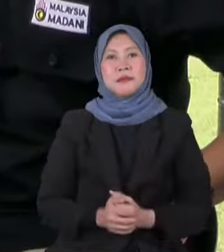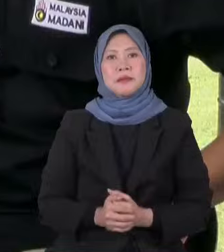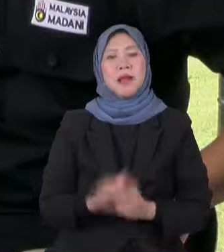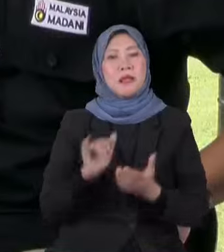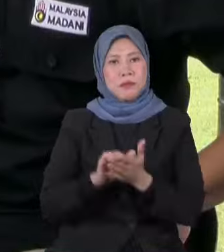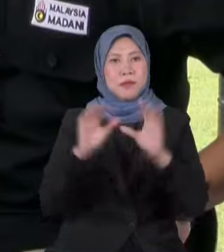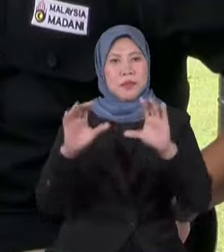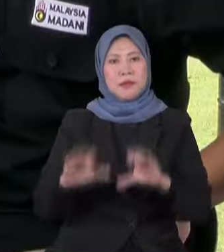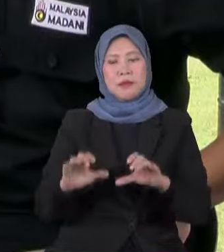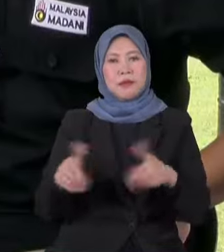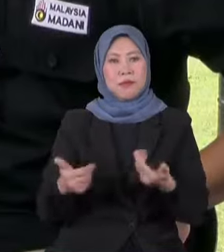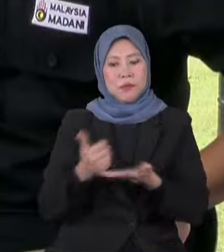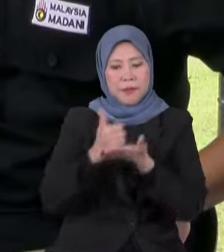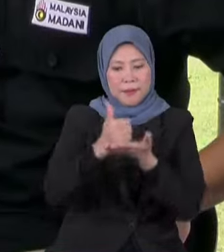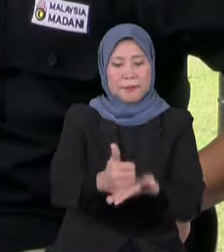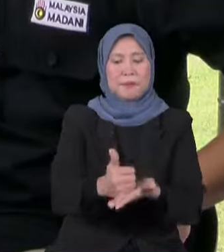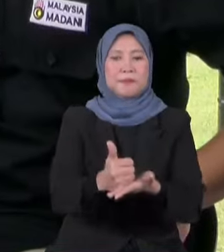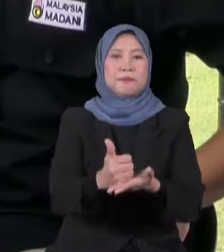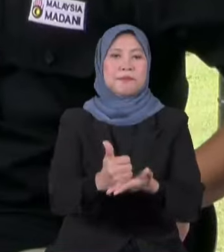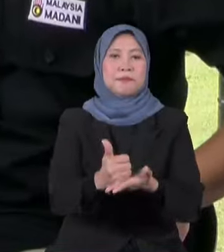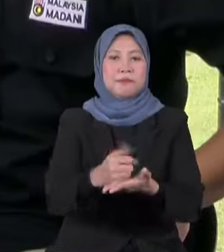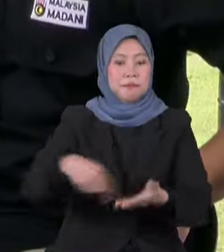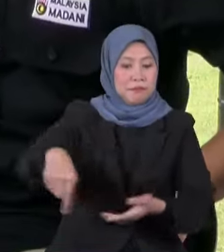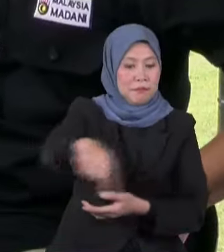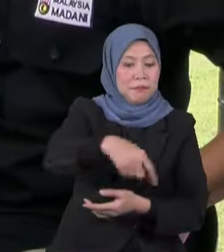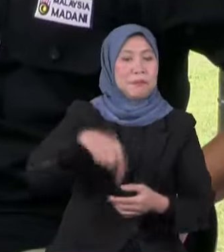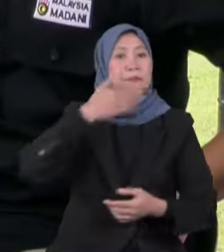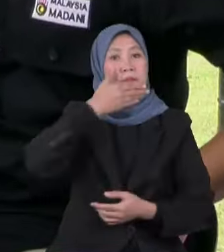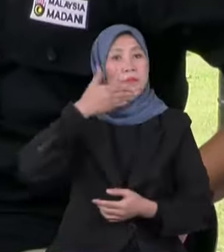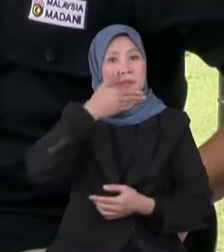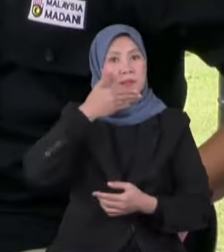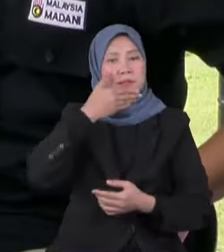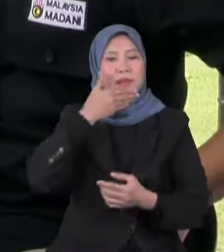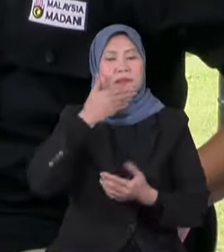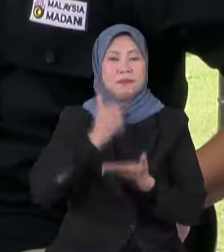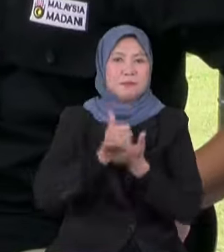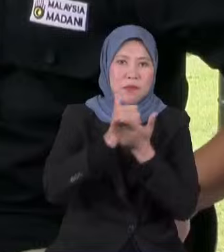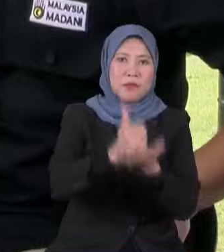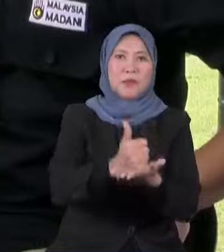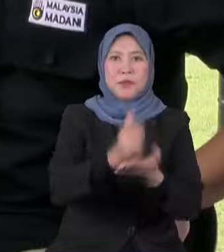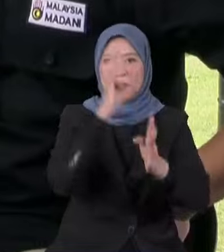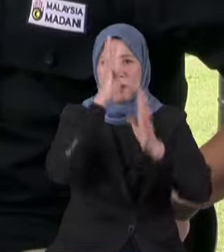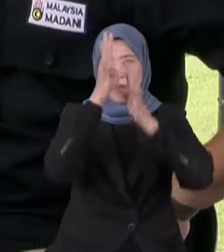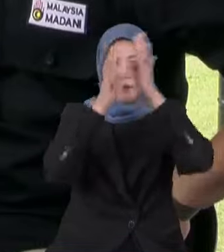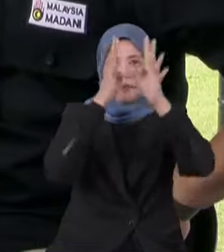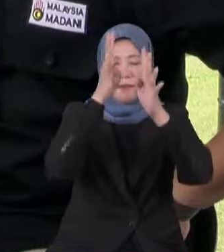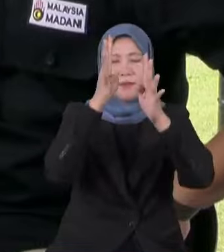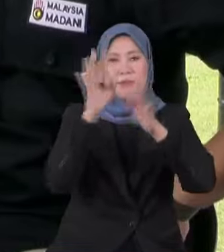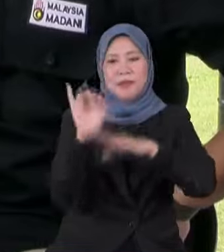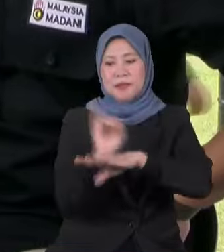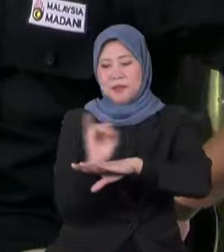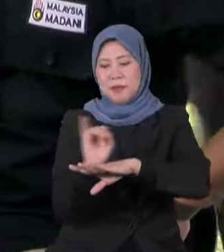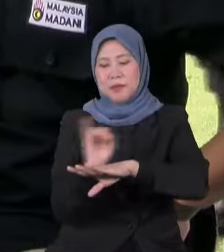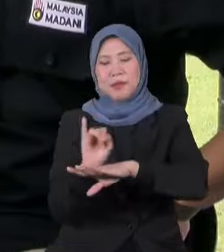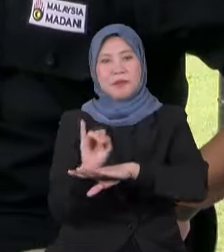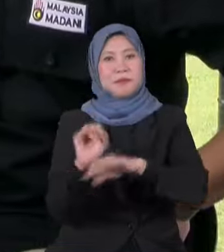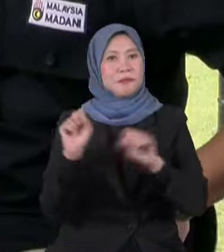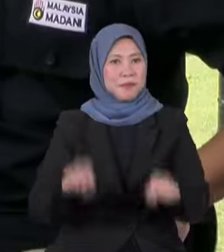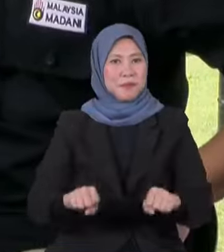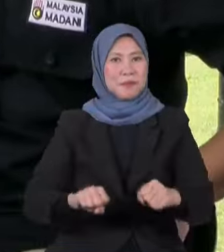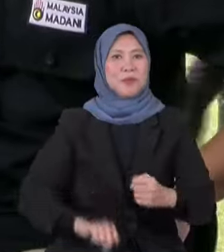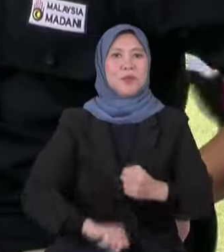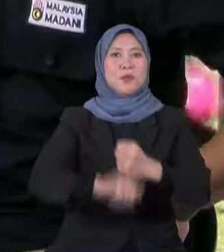membantu penggiat-penggiat kreatif dan seni. Kerana hasrat kita ialah kita nak pastikan bahawa kreatif industri kreatif ini boleh